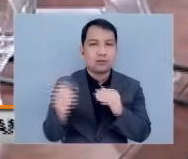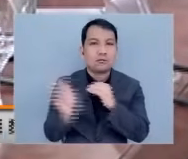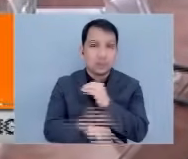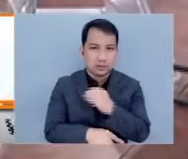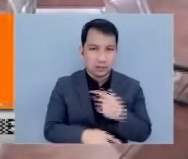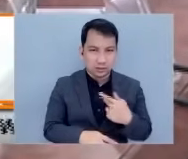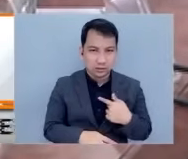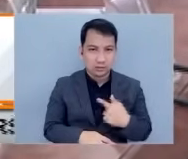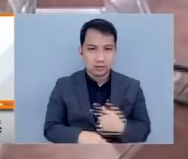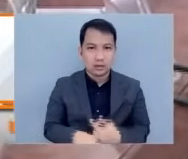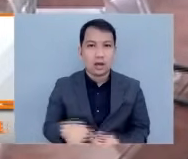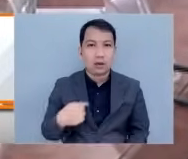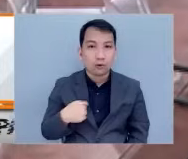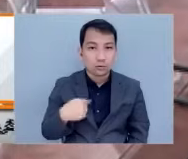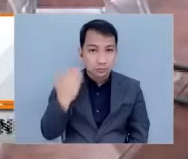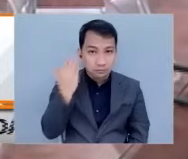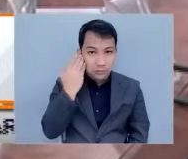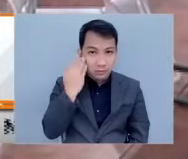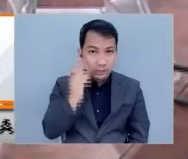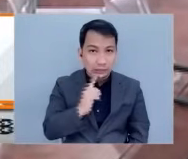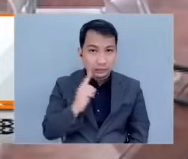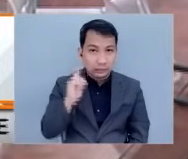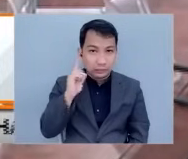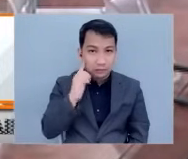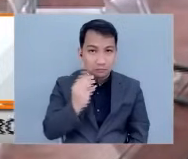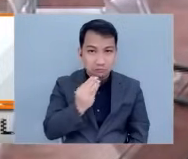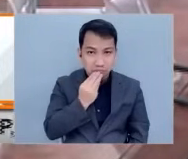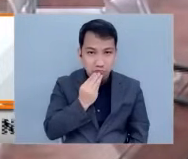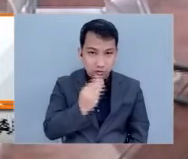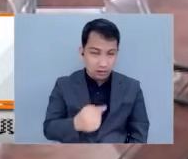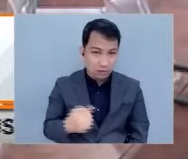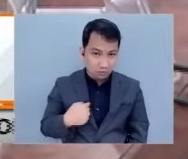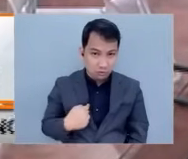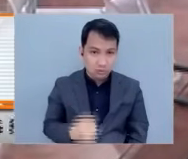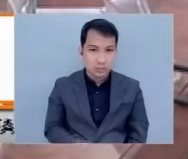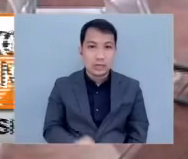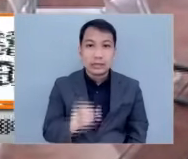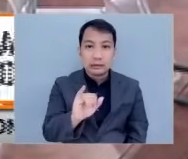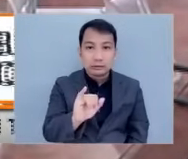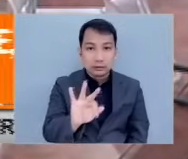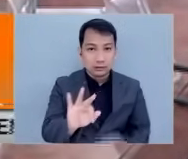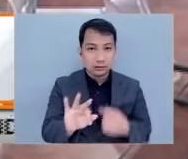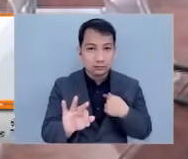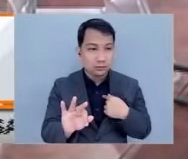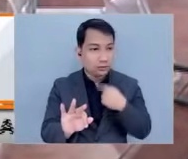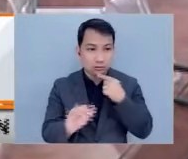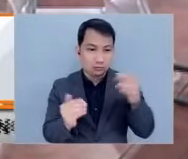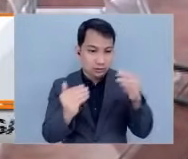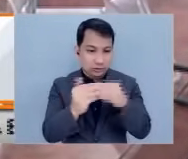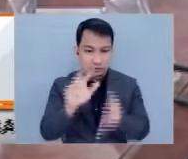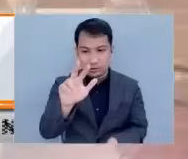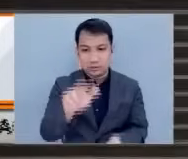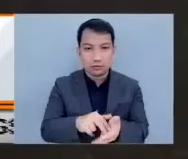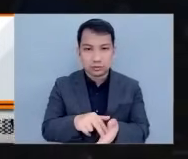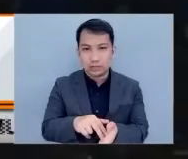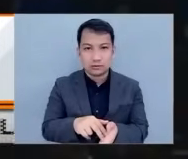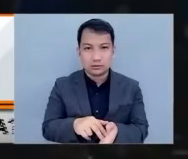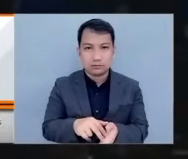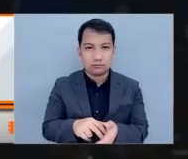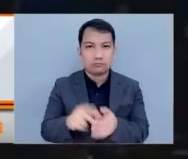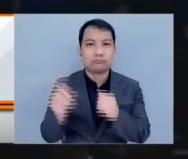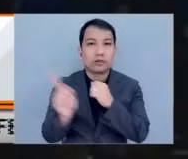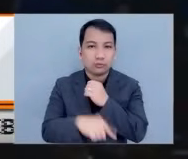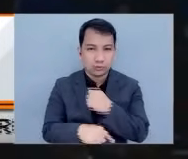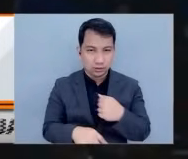at bingi. Kung hindi ko po ito maabot, ay papaluin po ako at di pa ako papakainin.